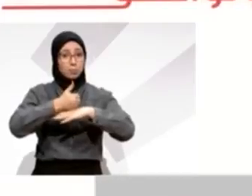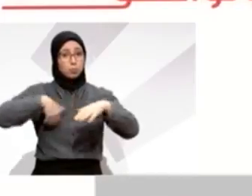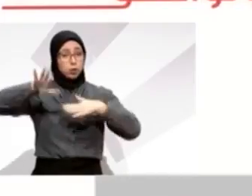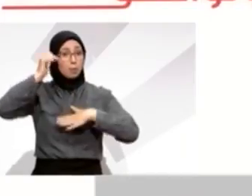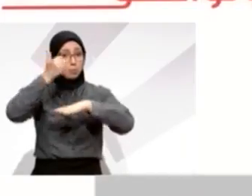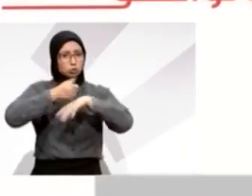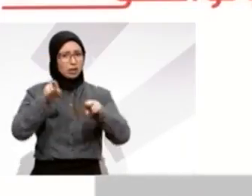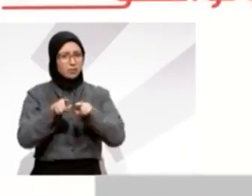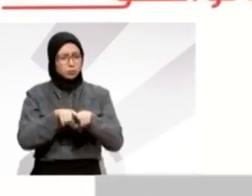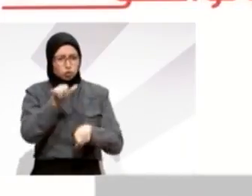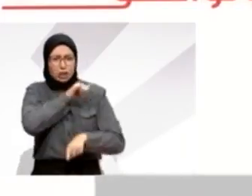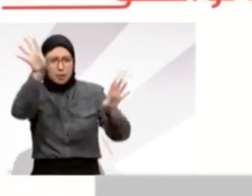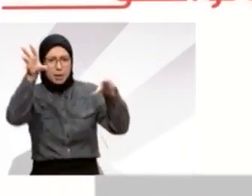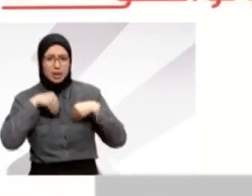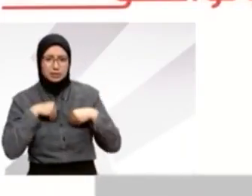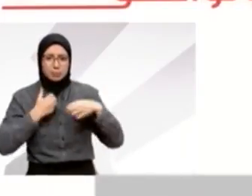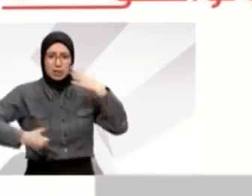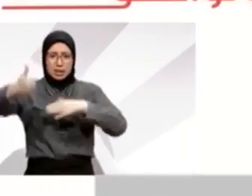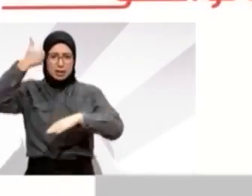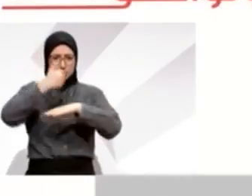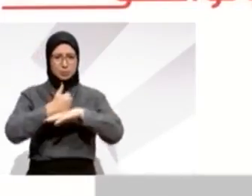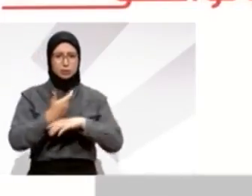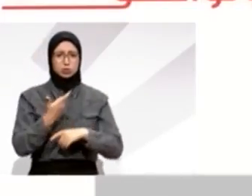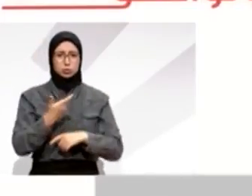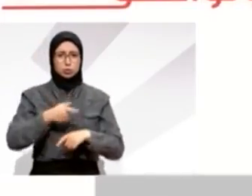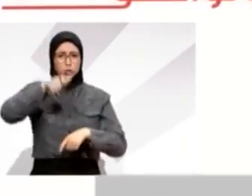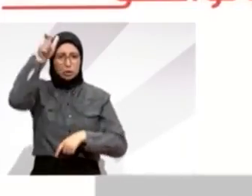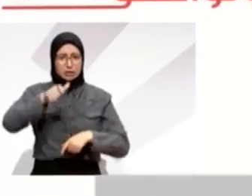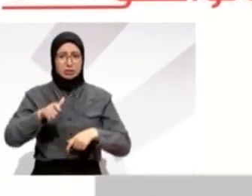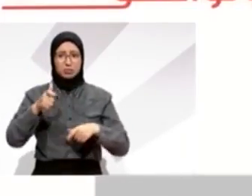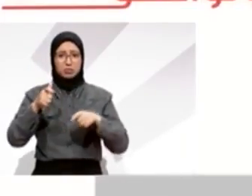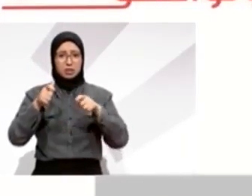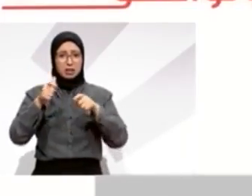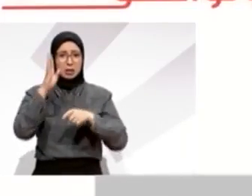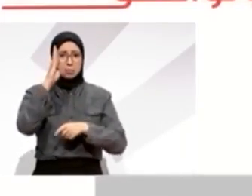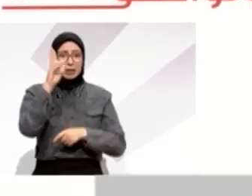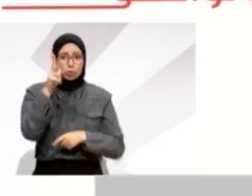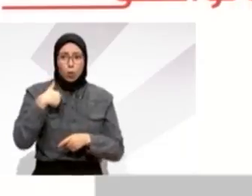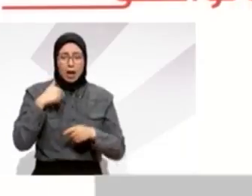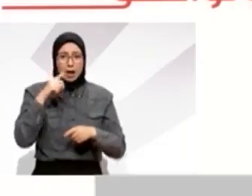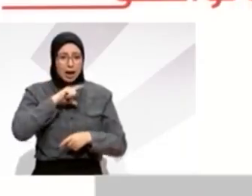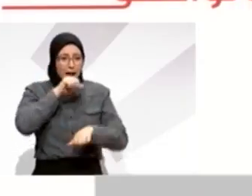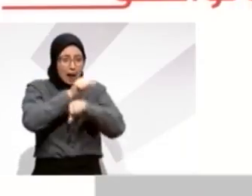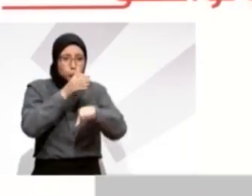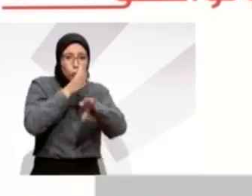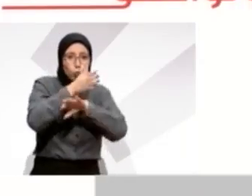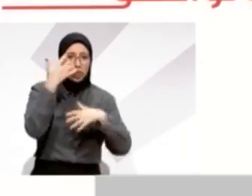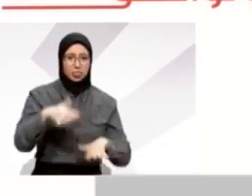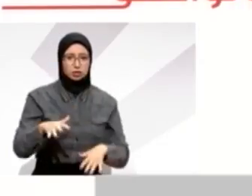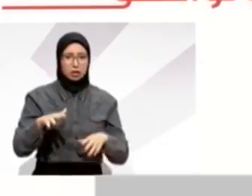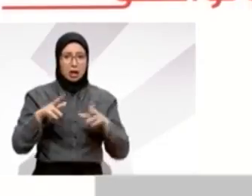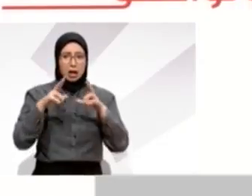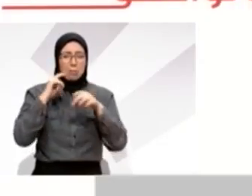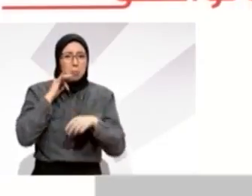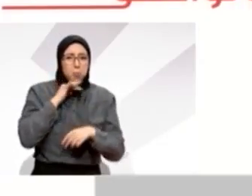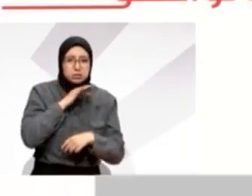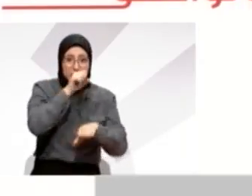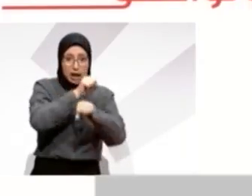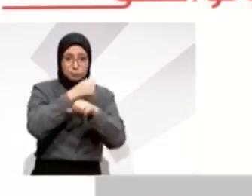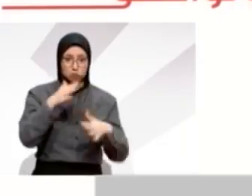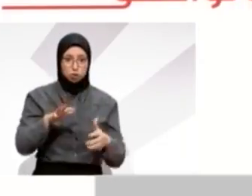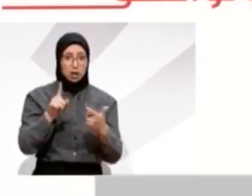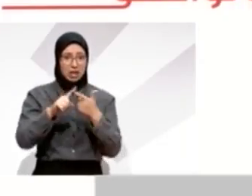غير المعقول ان يكون مترشح الانتخابات الرئاسيه على بطاقه بطاقه سوابق عدليه غير سليمه